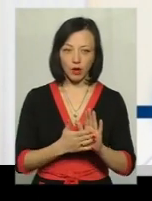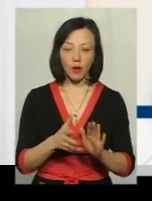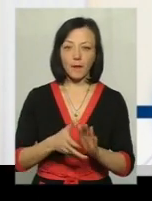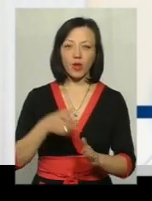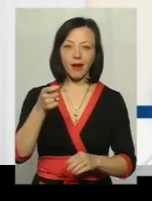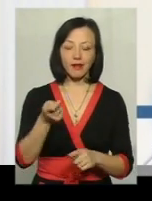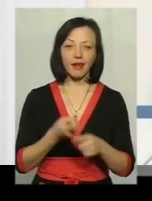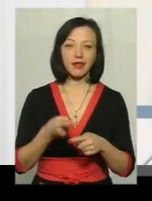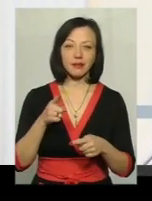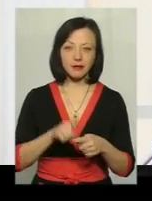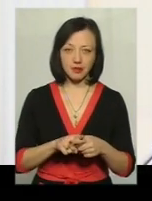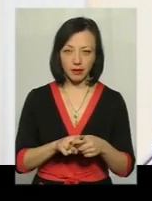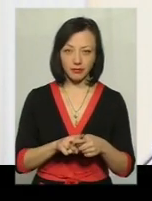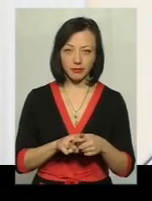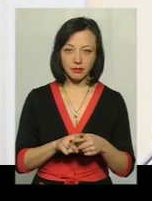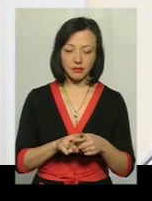це